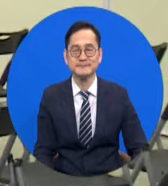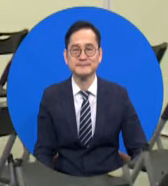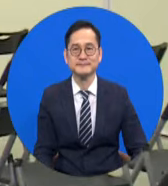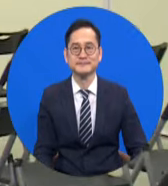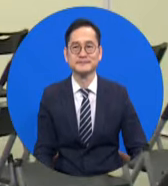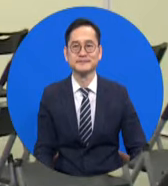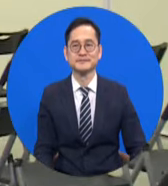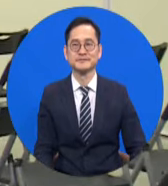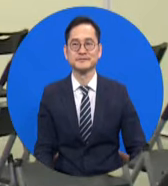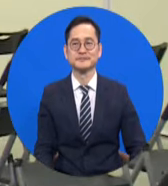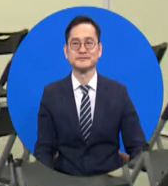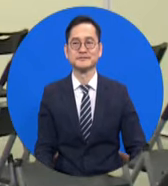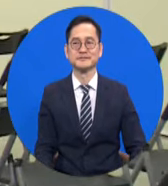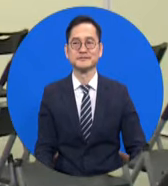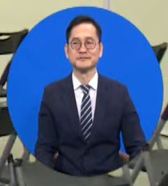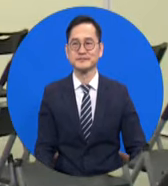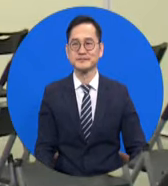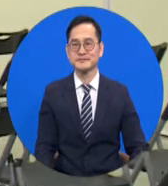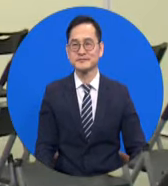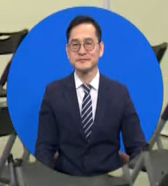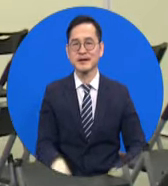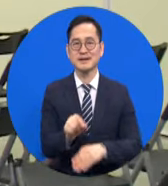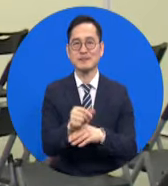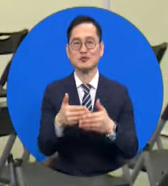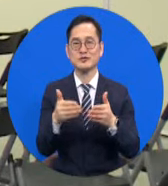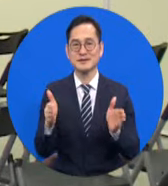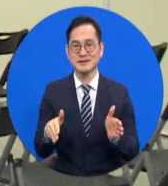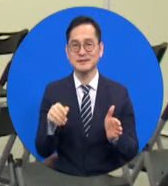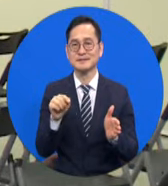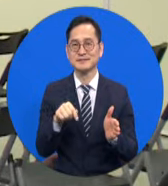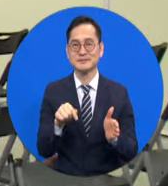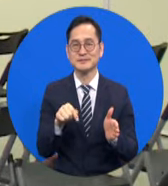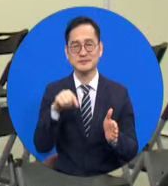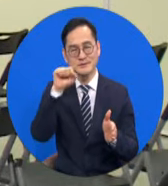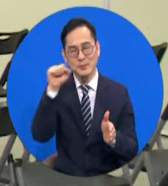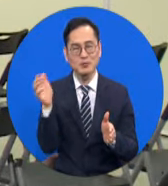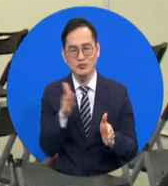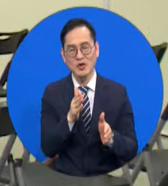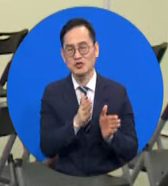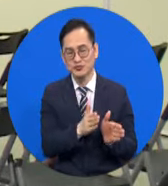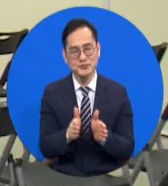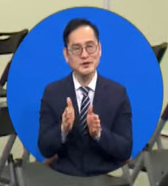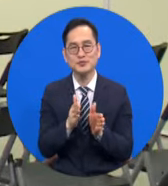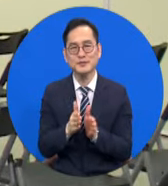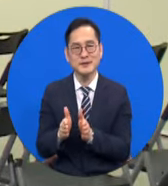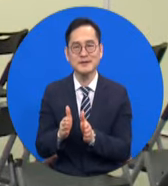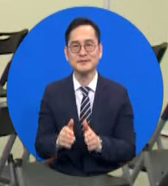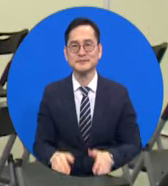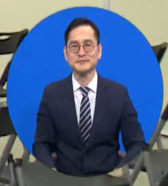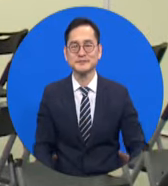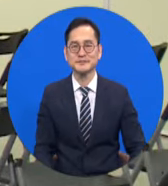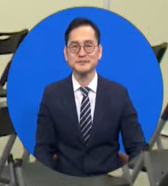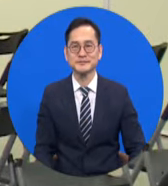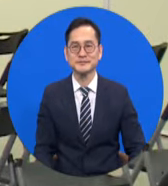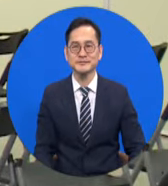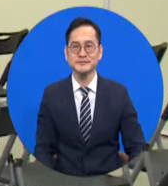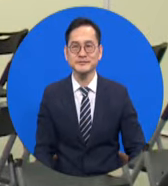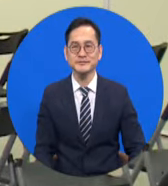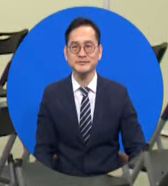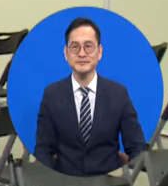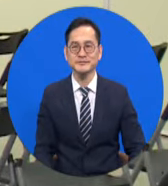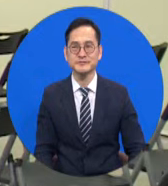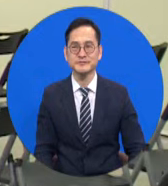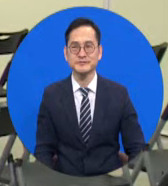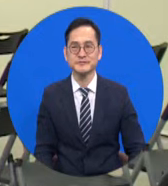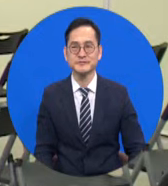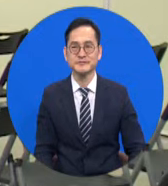네, 이곳 원희룡 후보 캠프 사무실에는 이른 아침부터 캠프 관계자들이 나와 차분하게 회의를 하고 총선 판세를